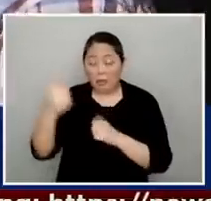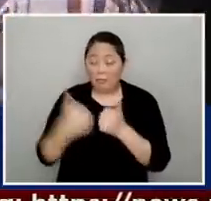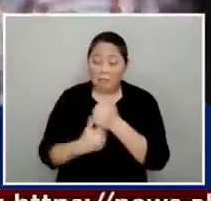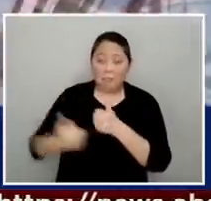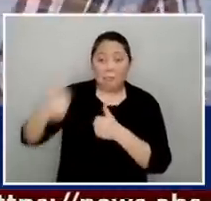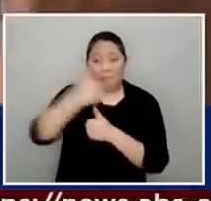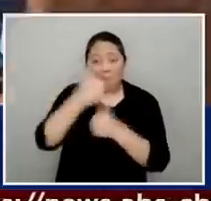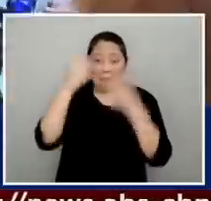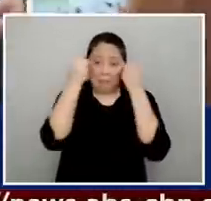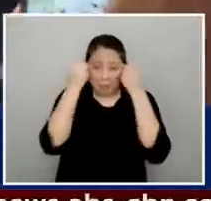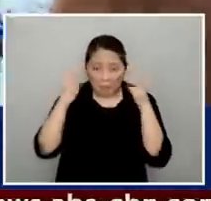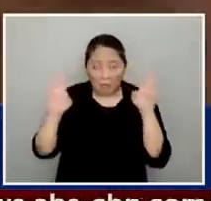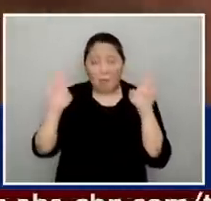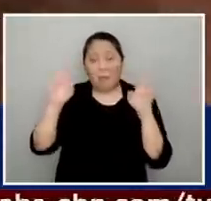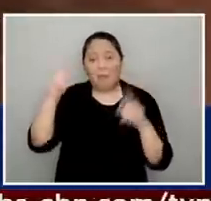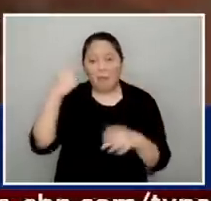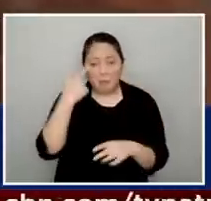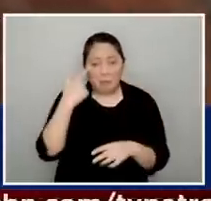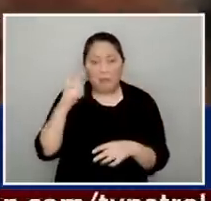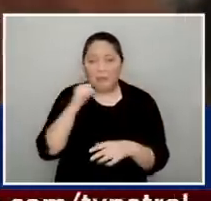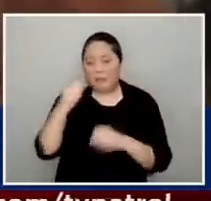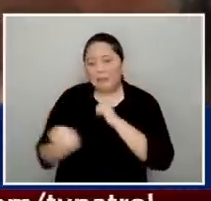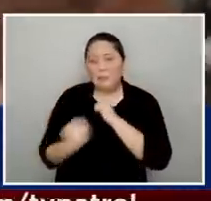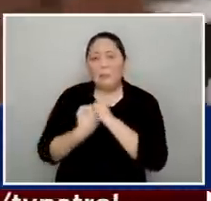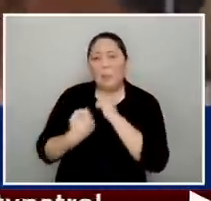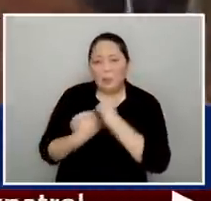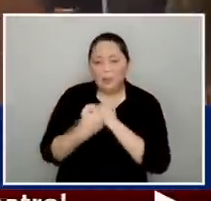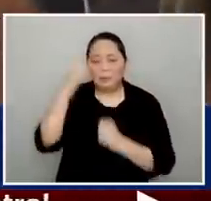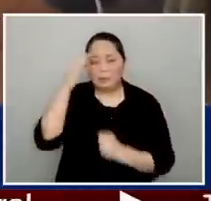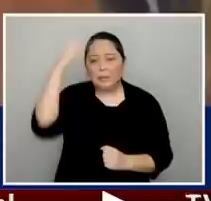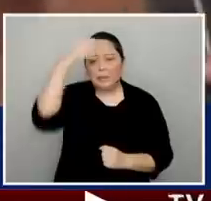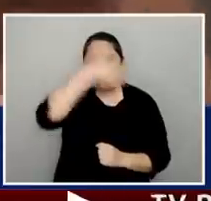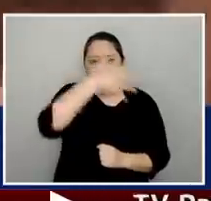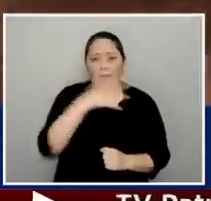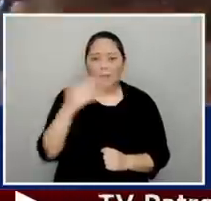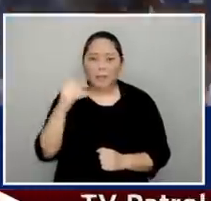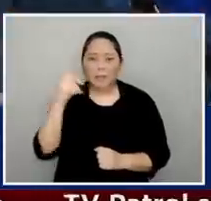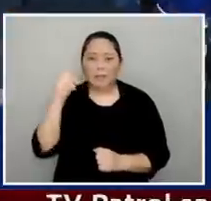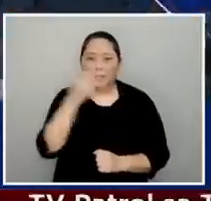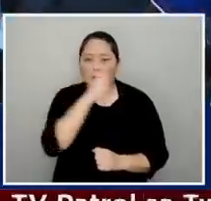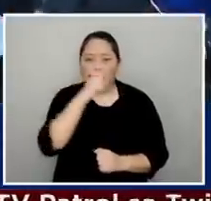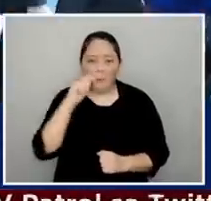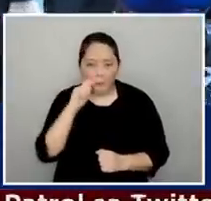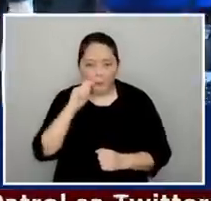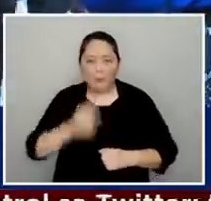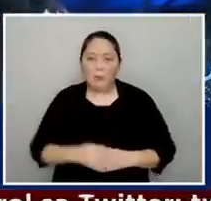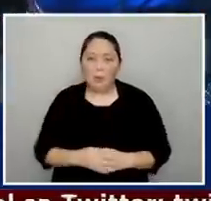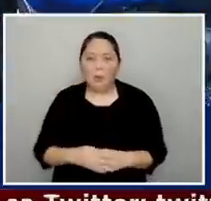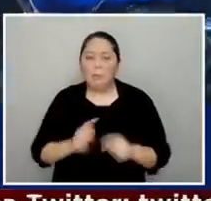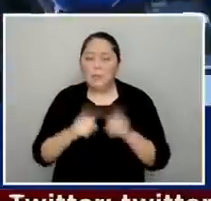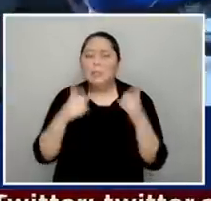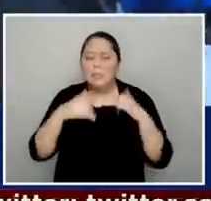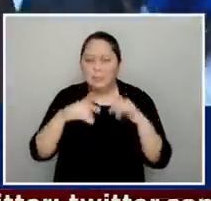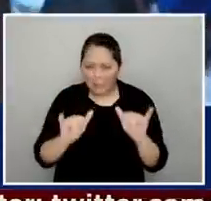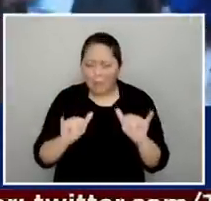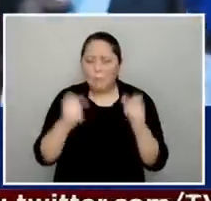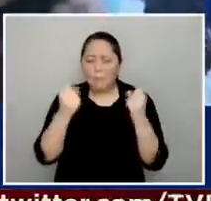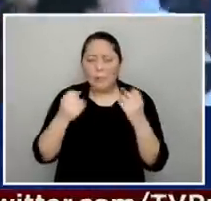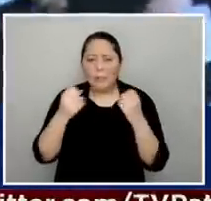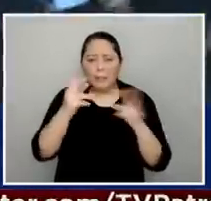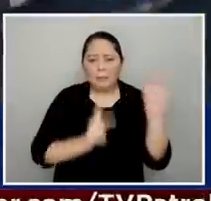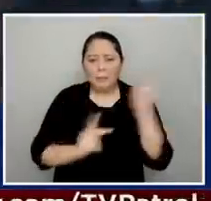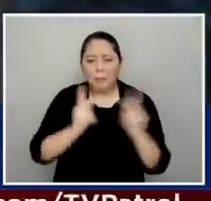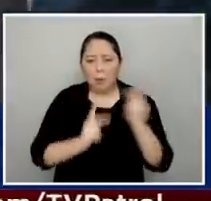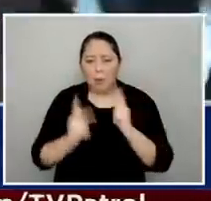Ping Lacson at Senate President Tito Soto. Hindi nababahala si Soto na inendoso na ng Pangulo si Mayor Sara